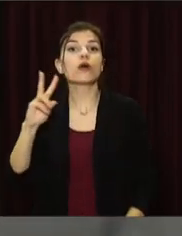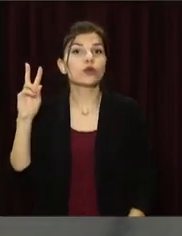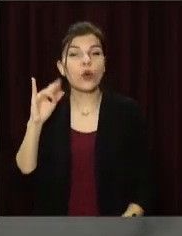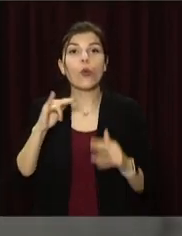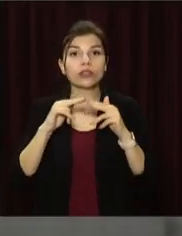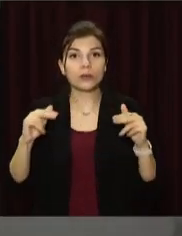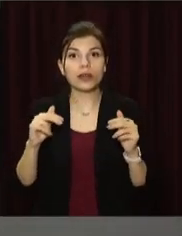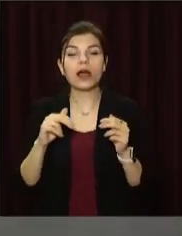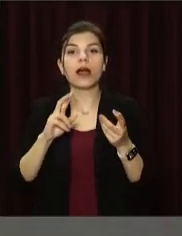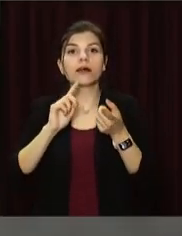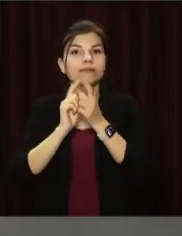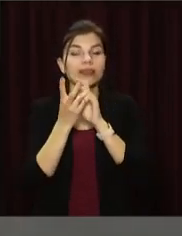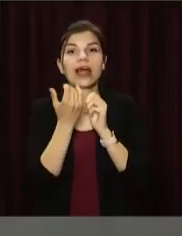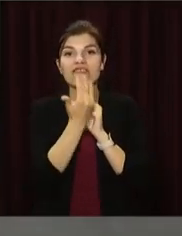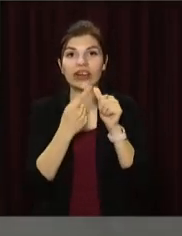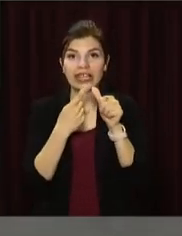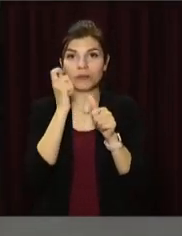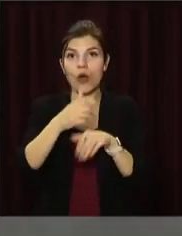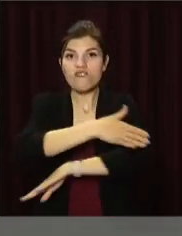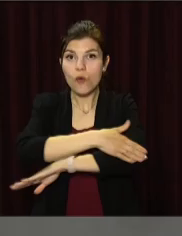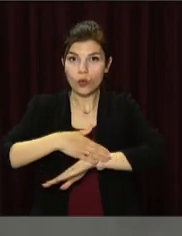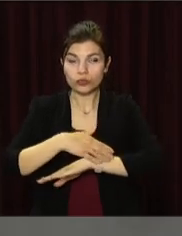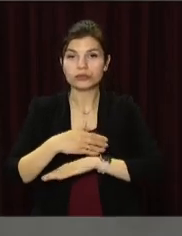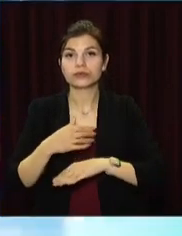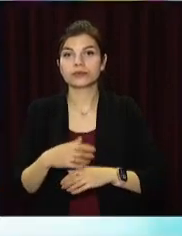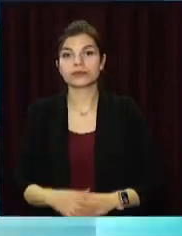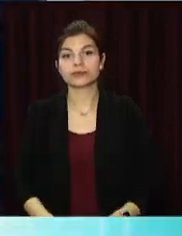у Дніпрі перейменували на її честь вулицю.